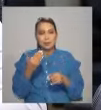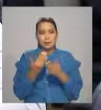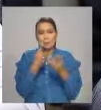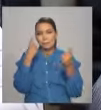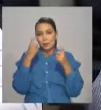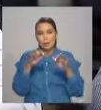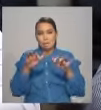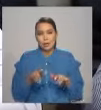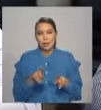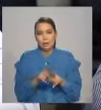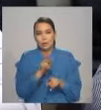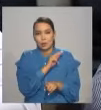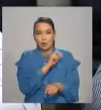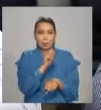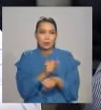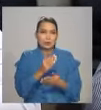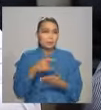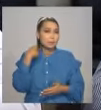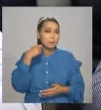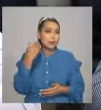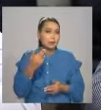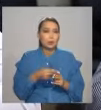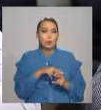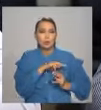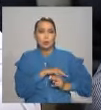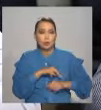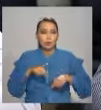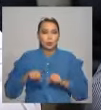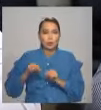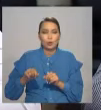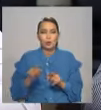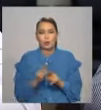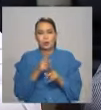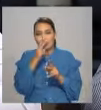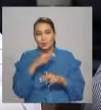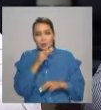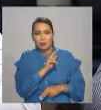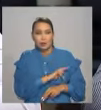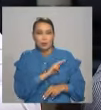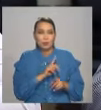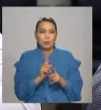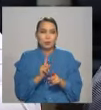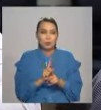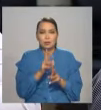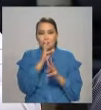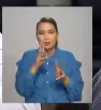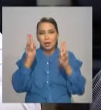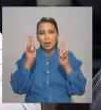базасы жүргізуге дейін тоқтап тұр. Президент айтқан еңбек құқықтарын қорғау мәселесіне келсек, жұмыс берушілер көбінесе еңбек